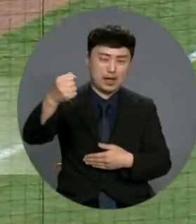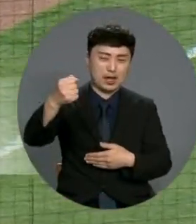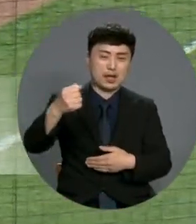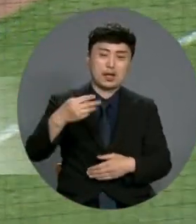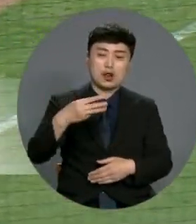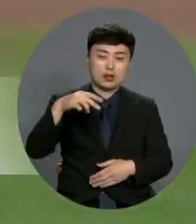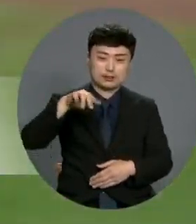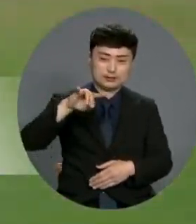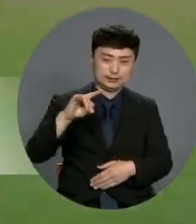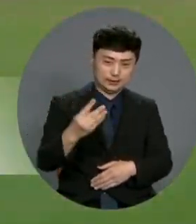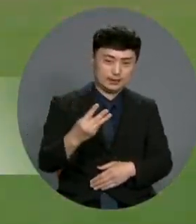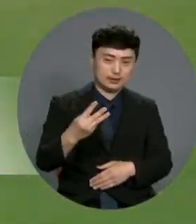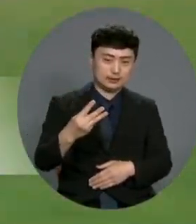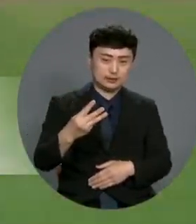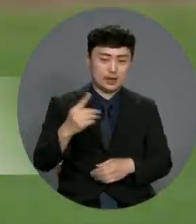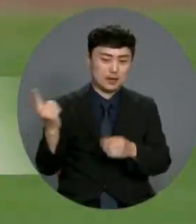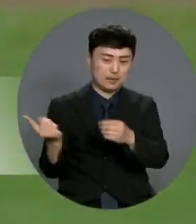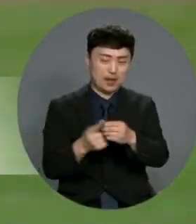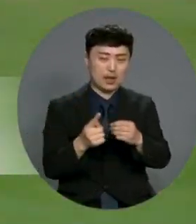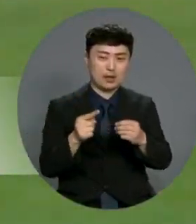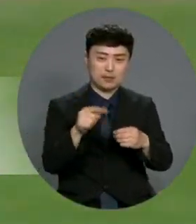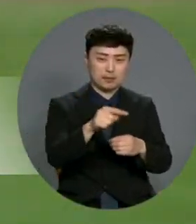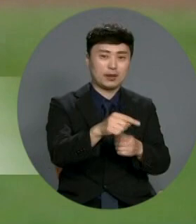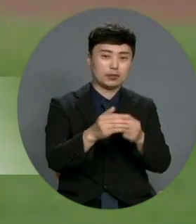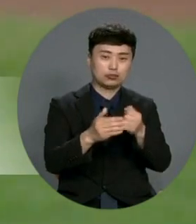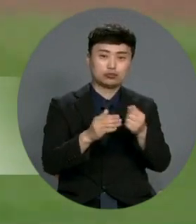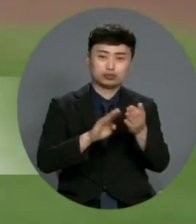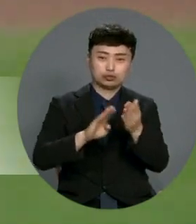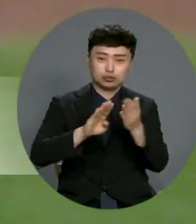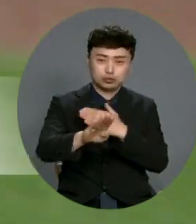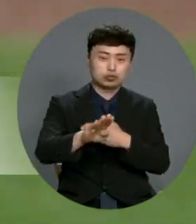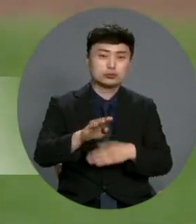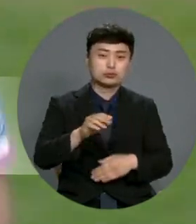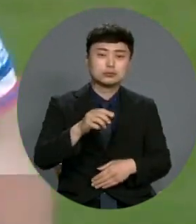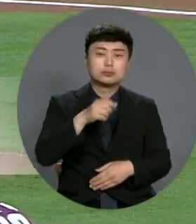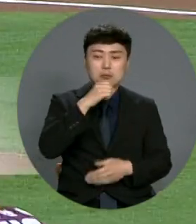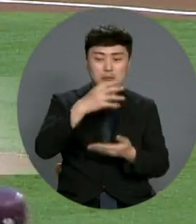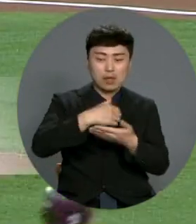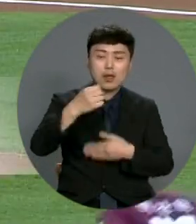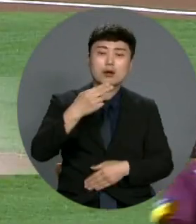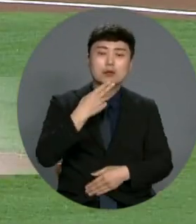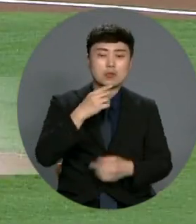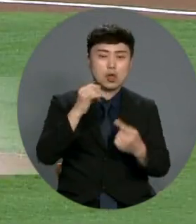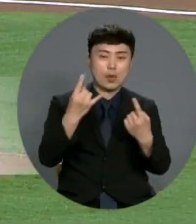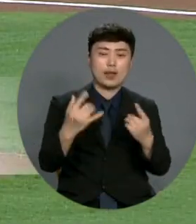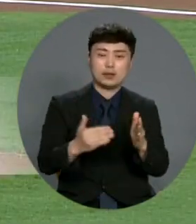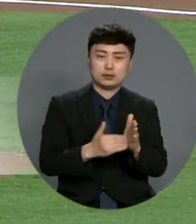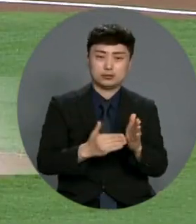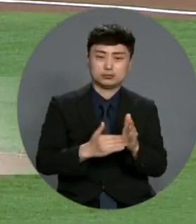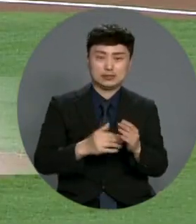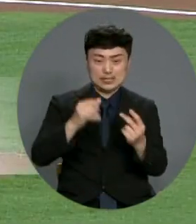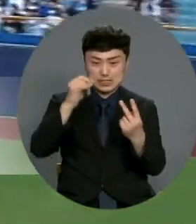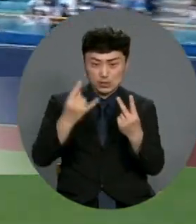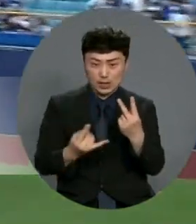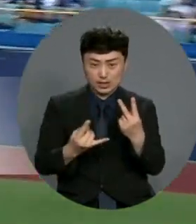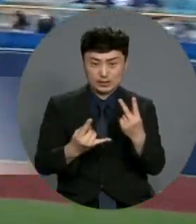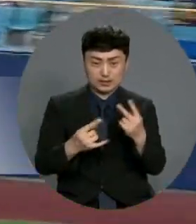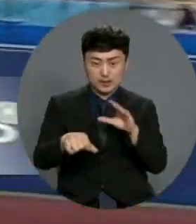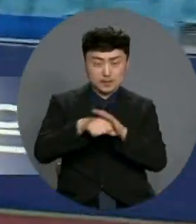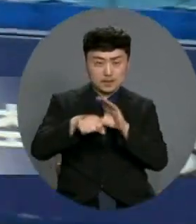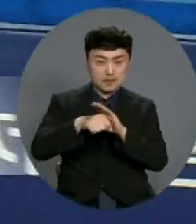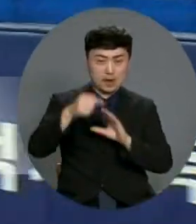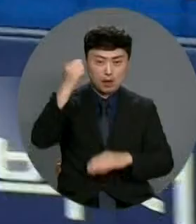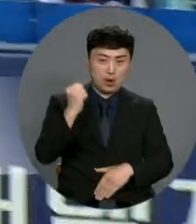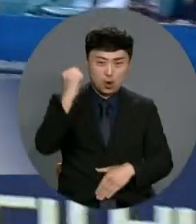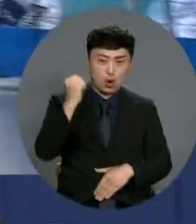2루타로 대타자 연속 장타를 내줬지만 이후 오승환은 추가 실점 없이 1회를 마무리합니다. 2회 연속 삼진 뒤 연속